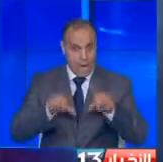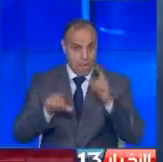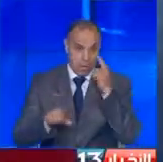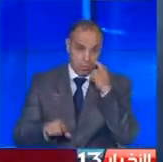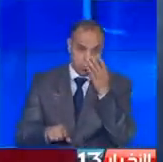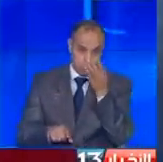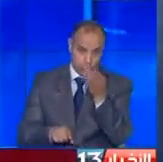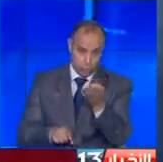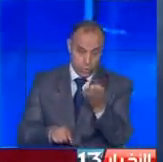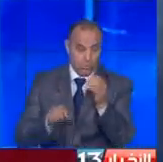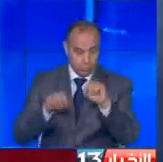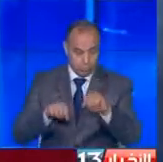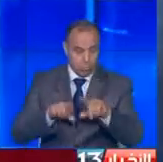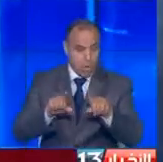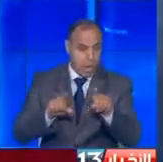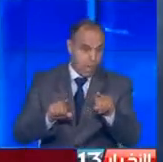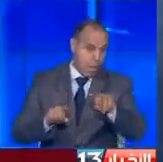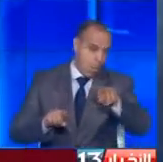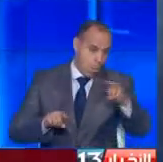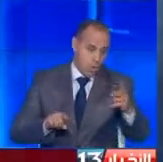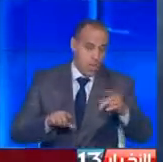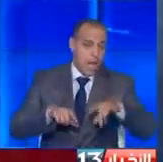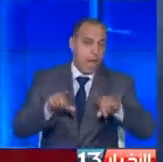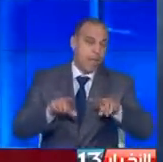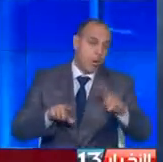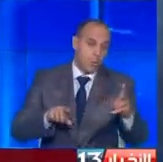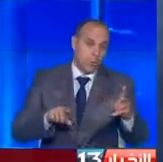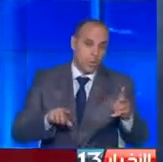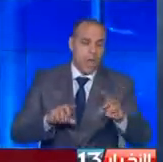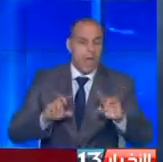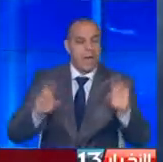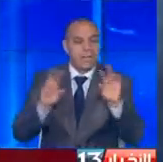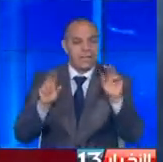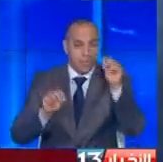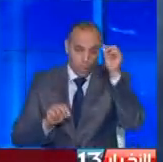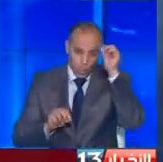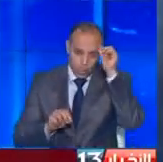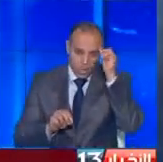ونشير إلى أنه بإمكانكم متابعة هذه النشرة وغيرها من الأخبار على بوابة